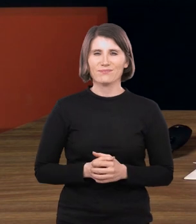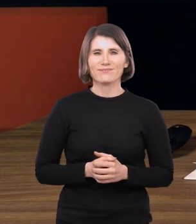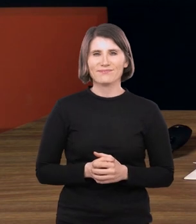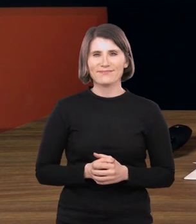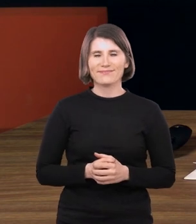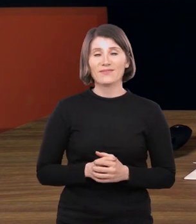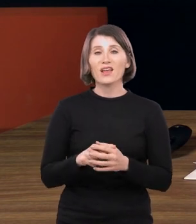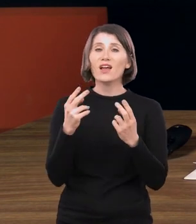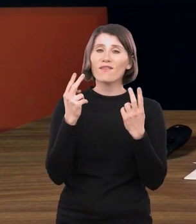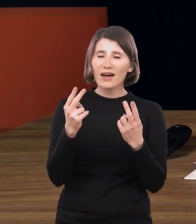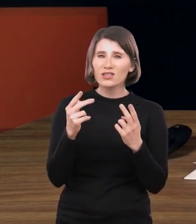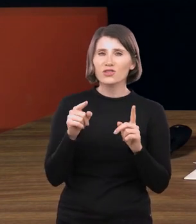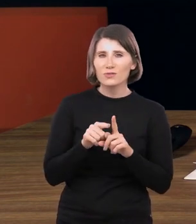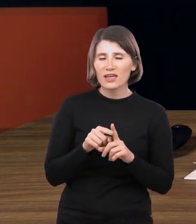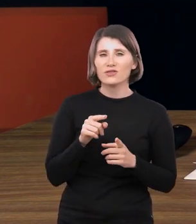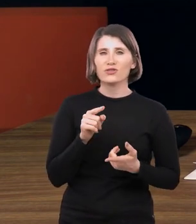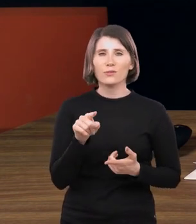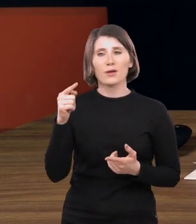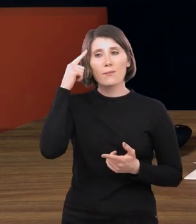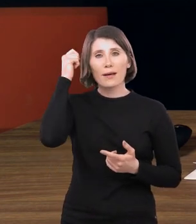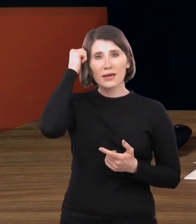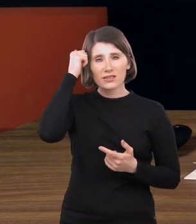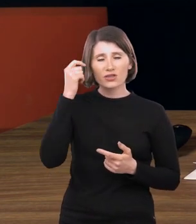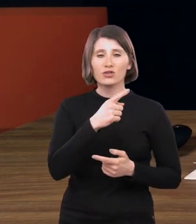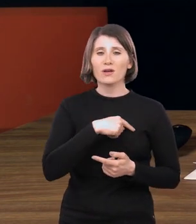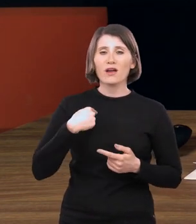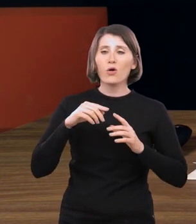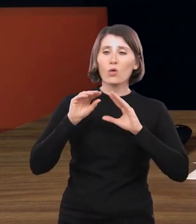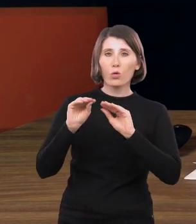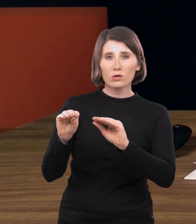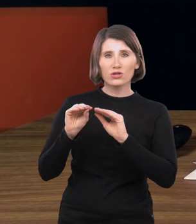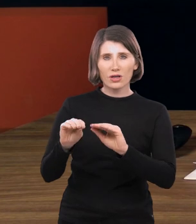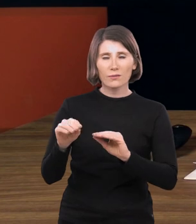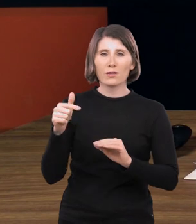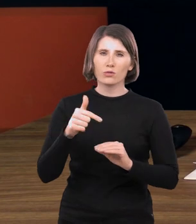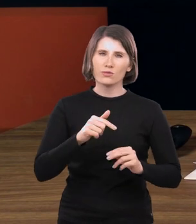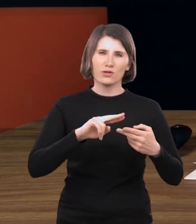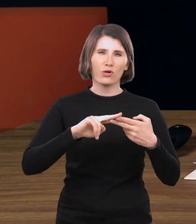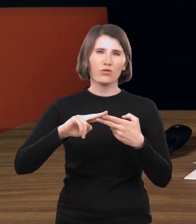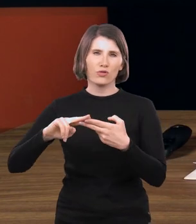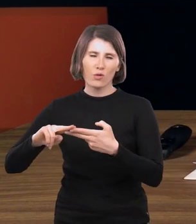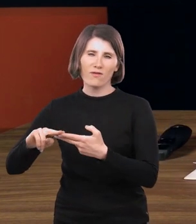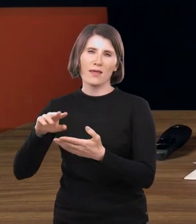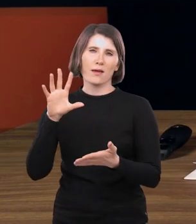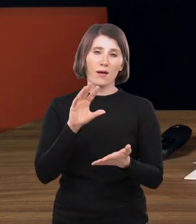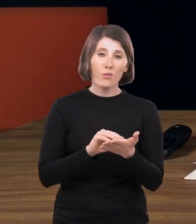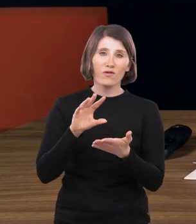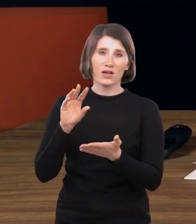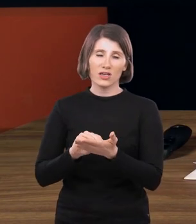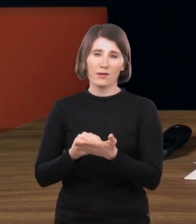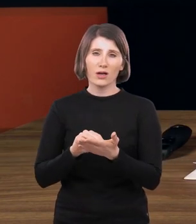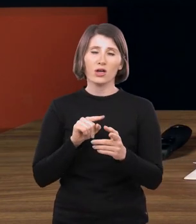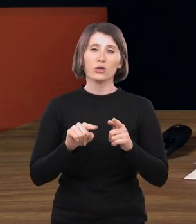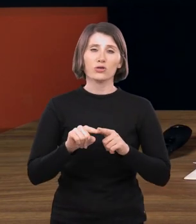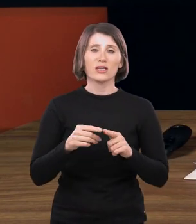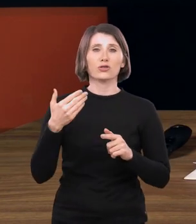pamiętać o tym, że wszystko, czego uczymy, musi być kontynuowane, czyli ćwiczymy zarówno te czynności, które już były